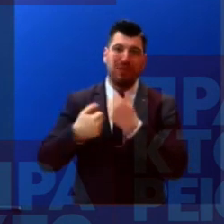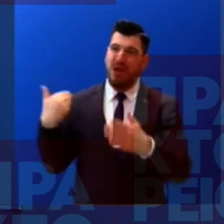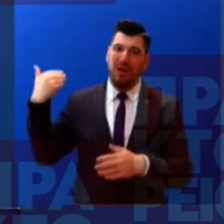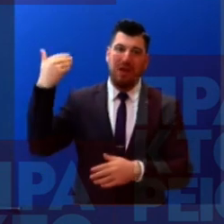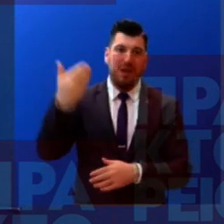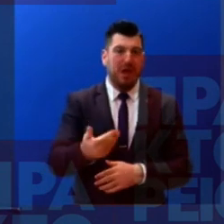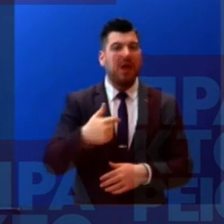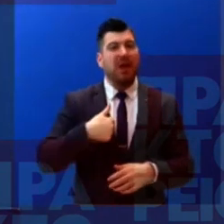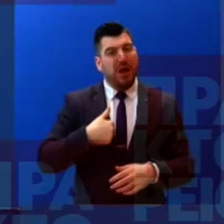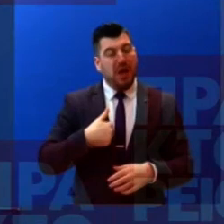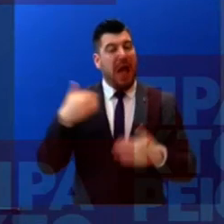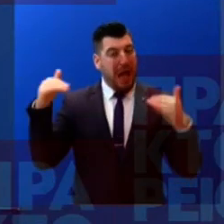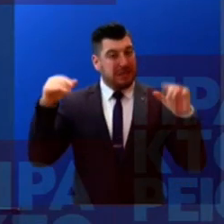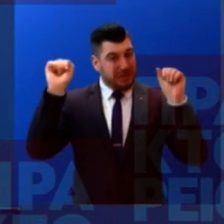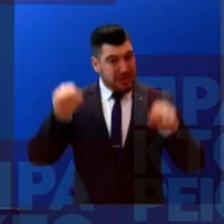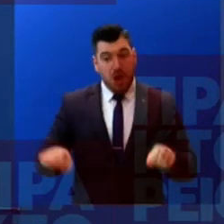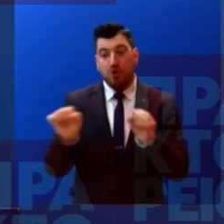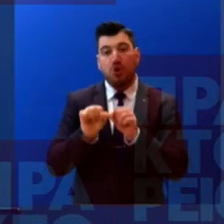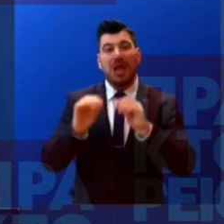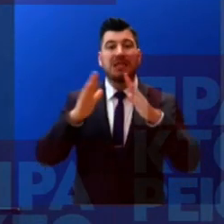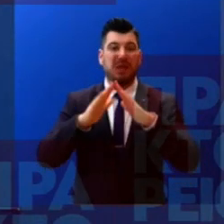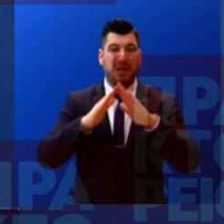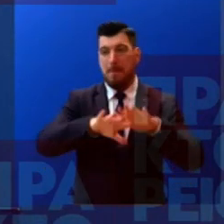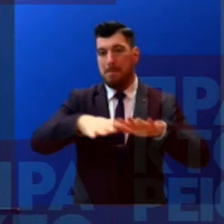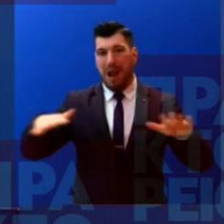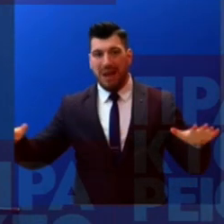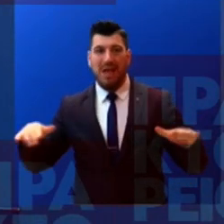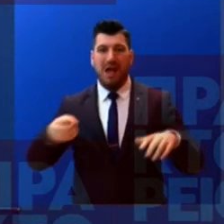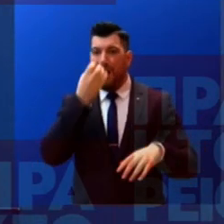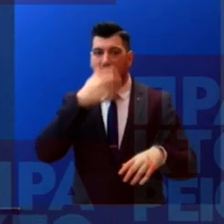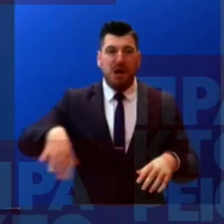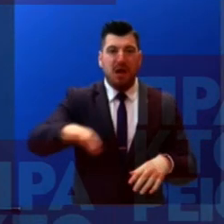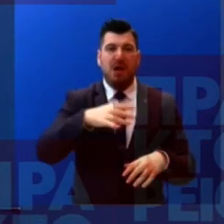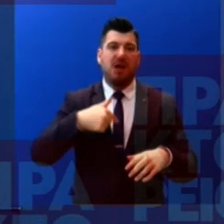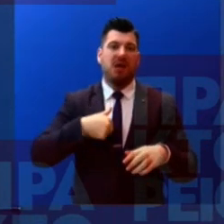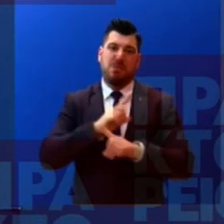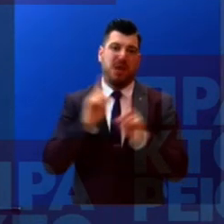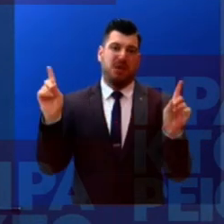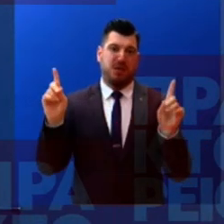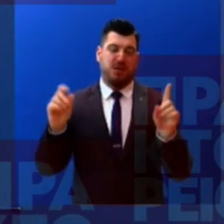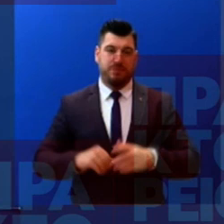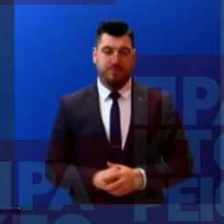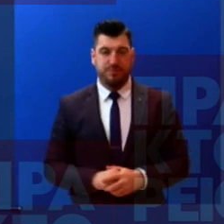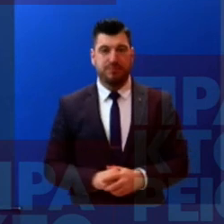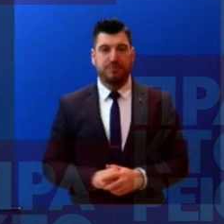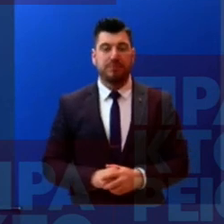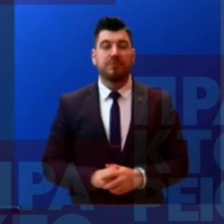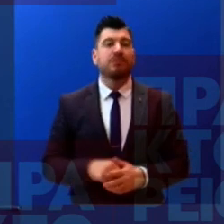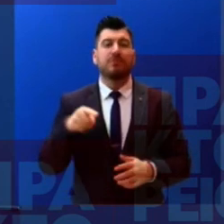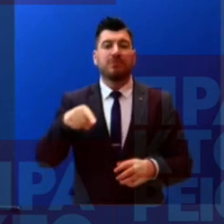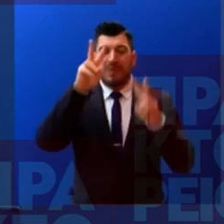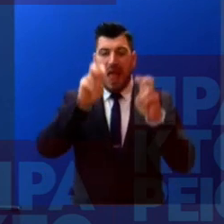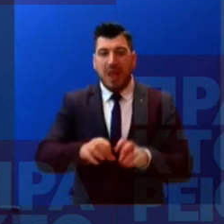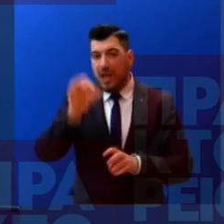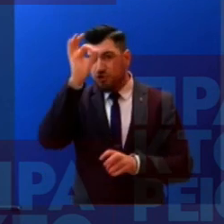μας και άλλο συνωστισμός σε μαρίνες, πεζοδρόμους και πάρκα. Η έλεγχη των αρχών, της αστυνομίας και του λιμενικού